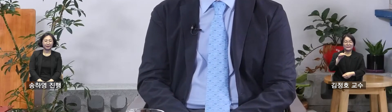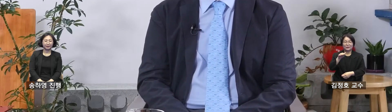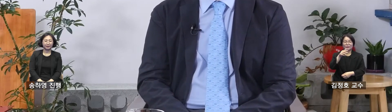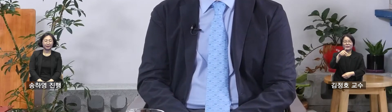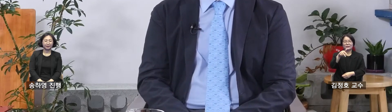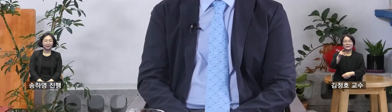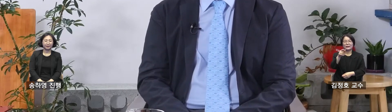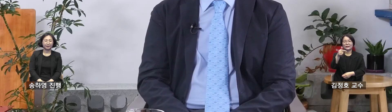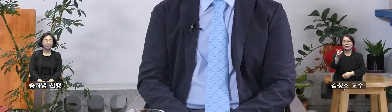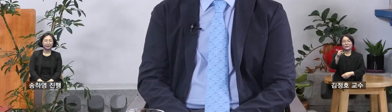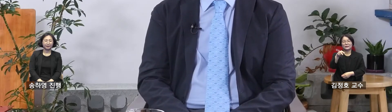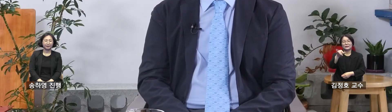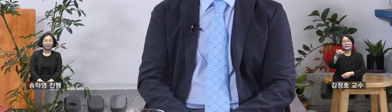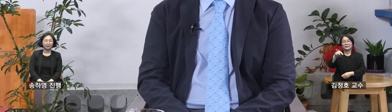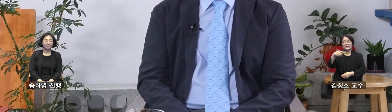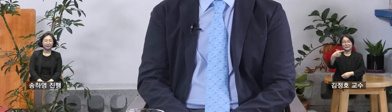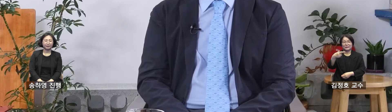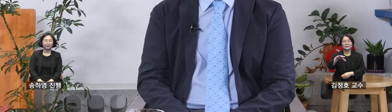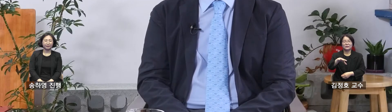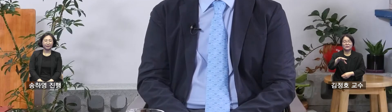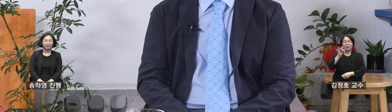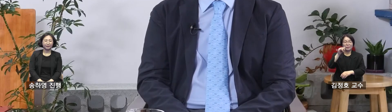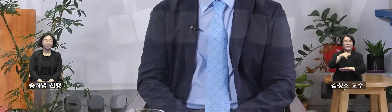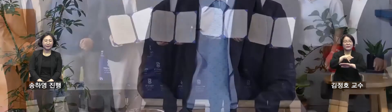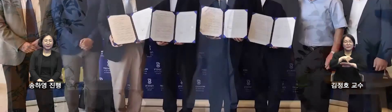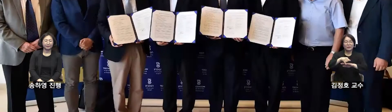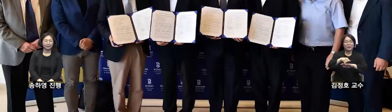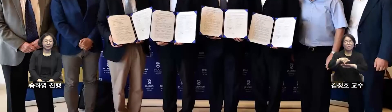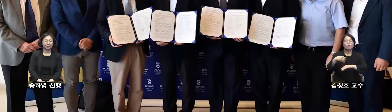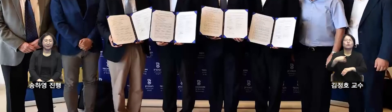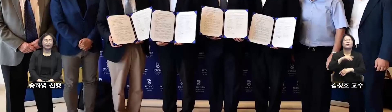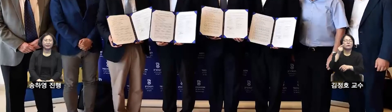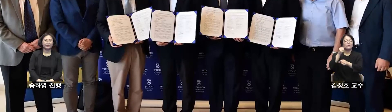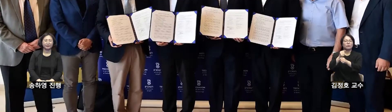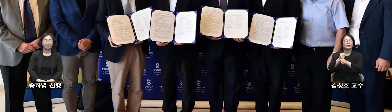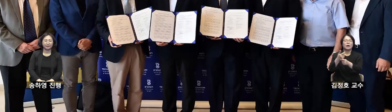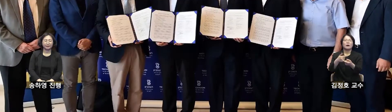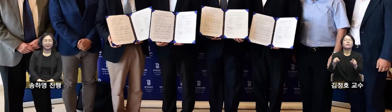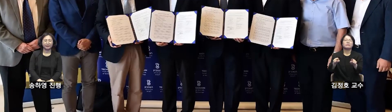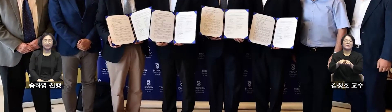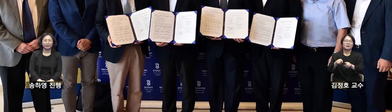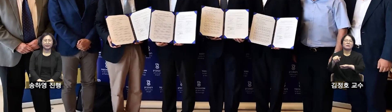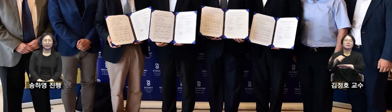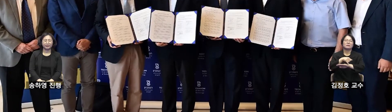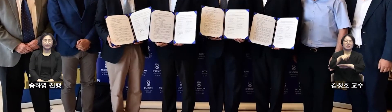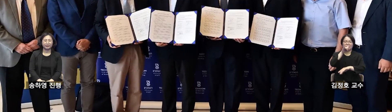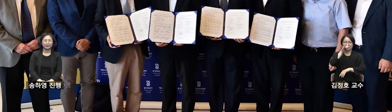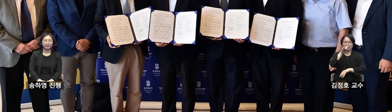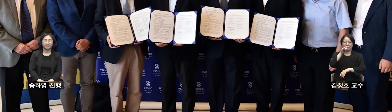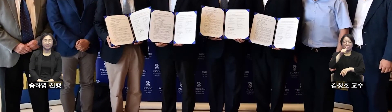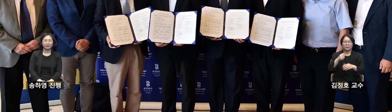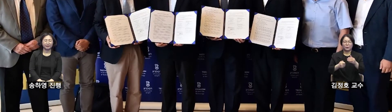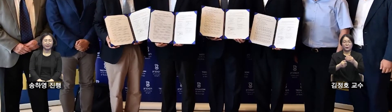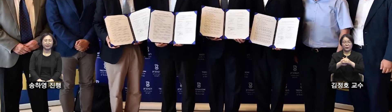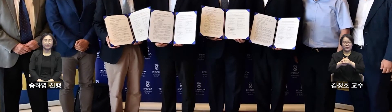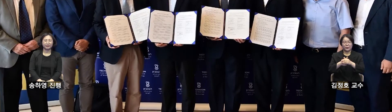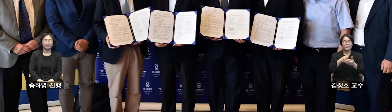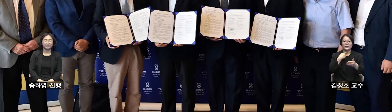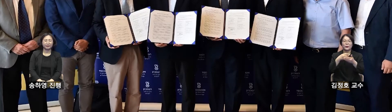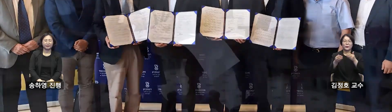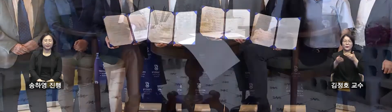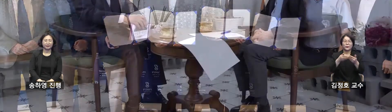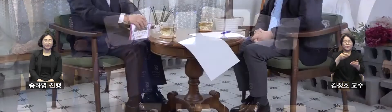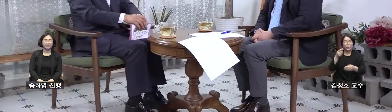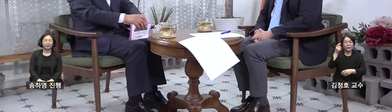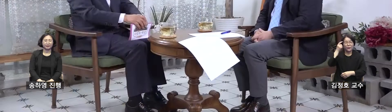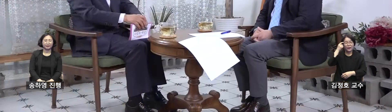차가 있습니다. 초창기 설계를 저희 연구실하고 같이 했습니다. 굉장히 그 독특한 경험인데 그게 왜